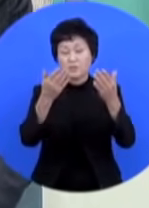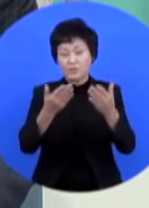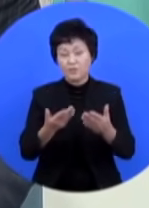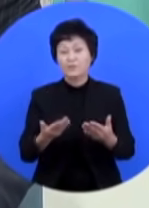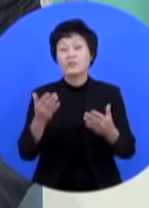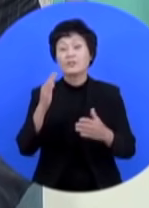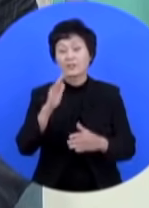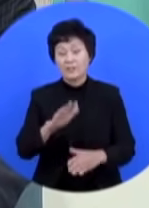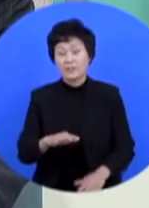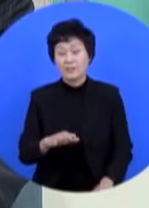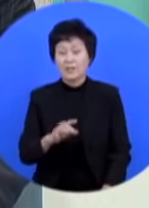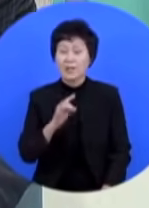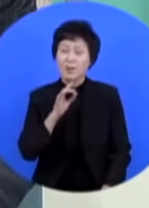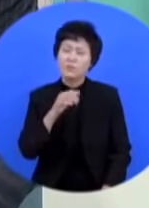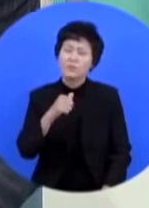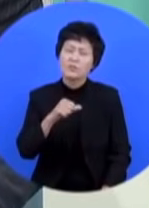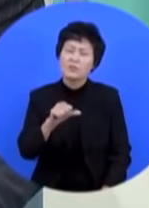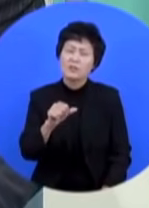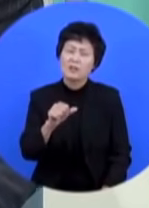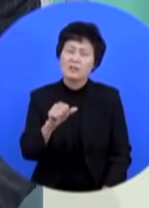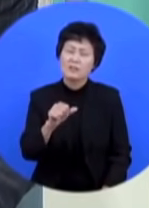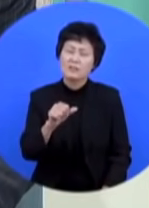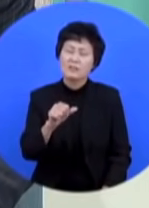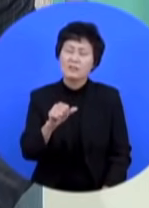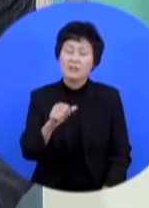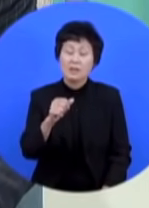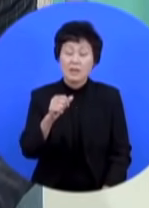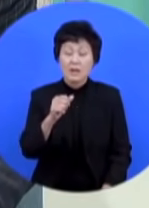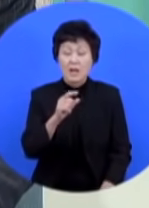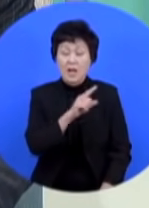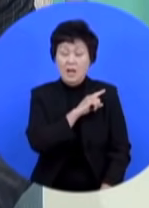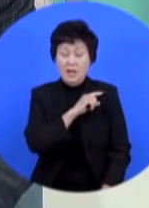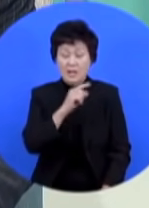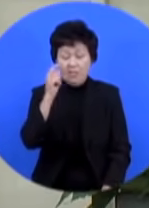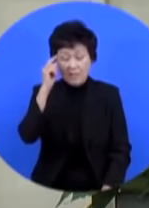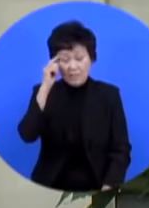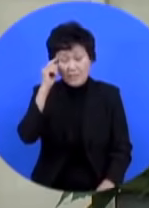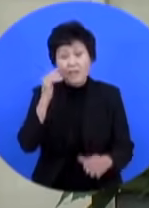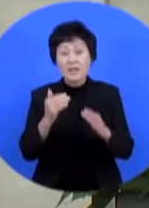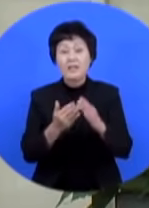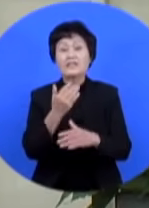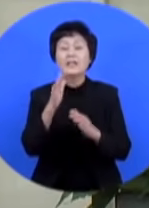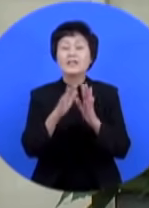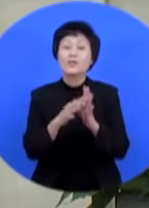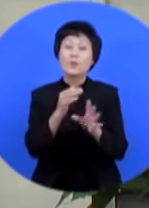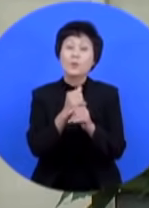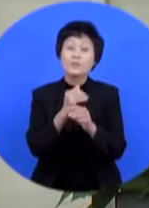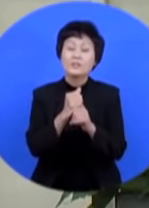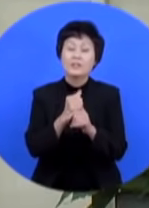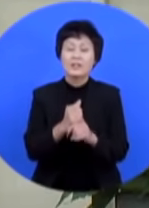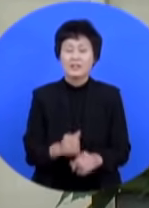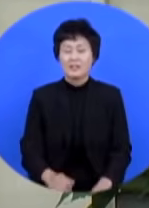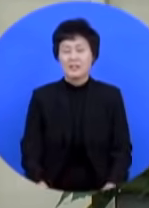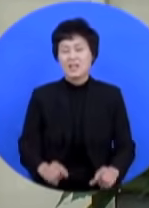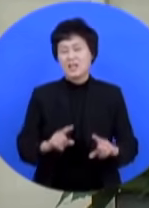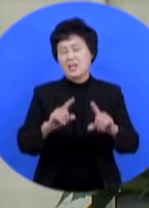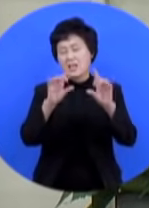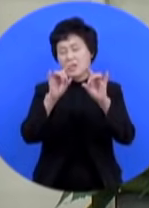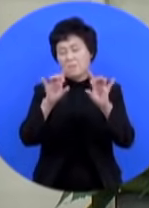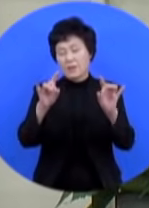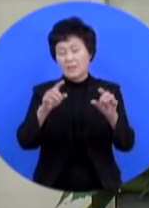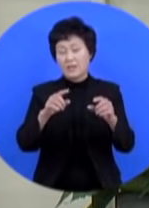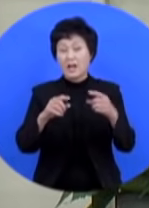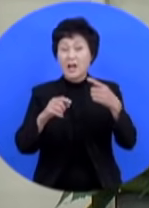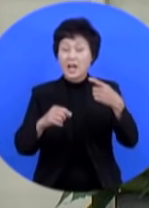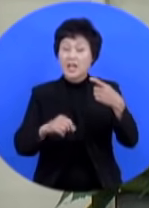네, 그렇습니다. 언제 제일 많이 생각나세요? 아, 해마다 1월 2일이면